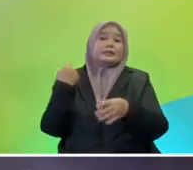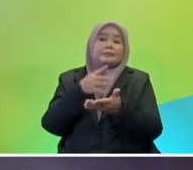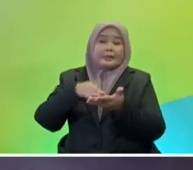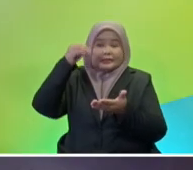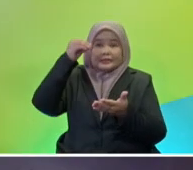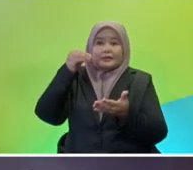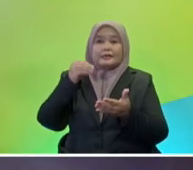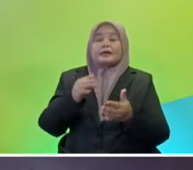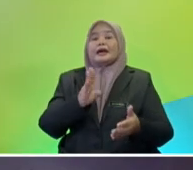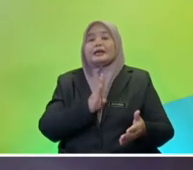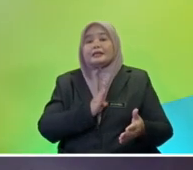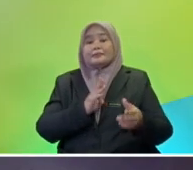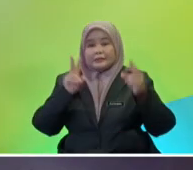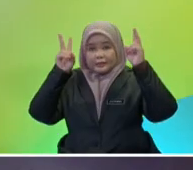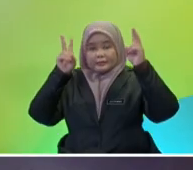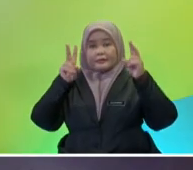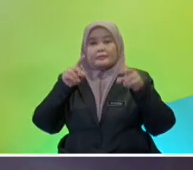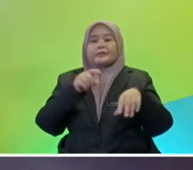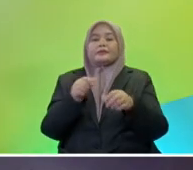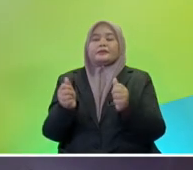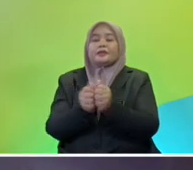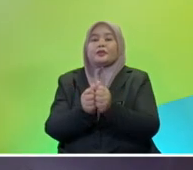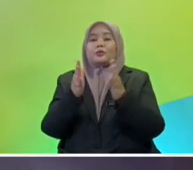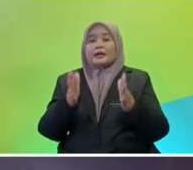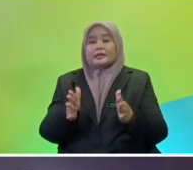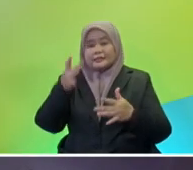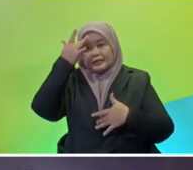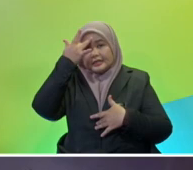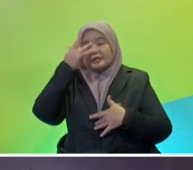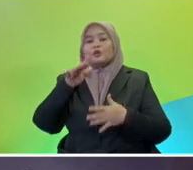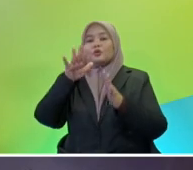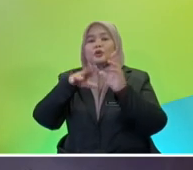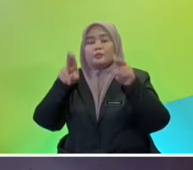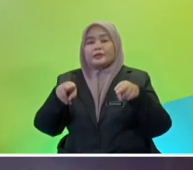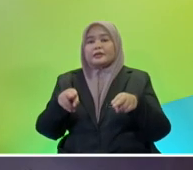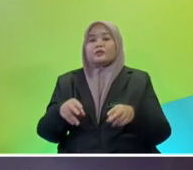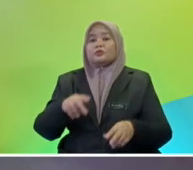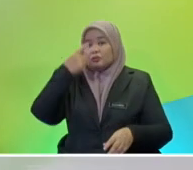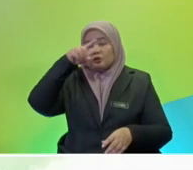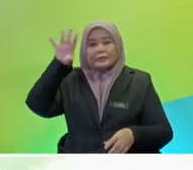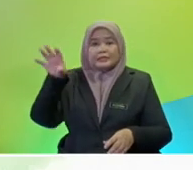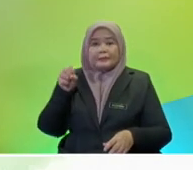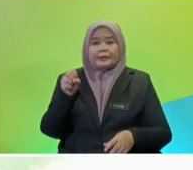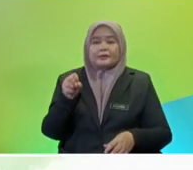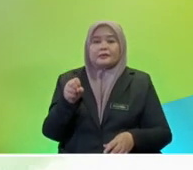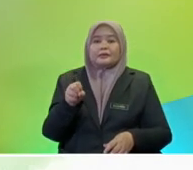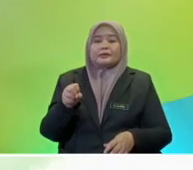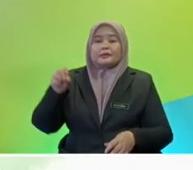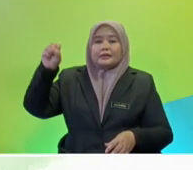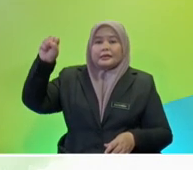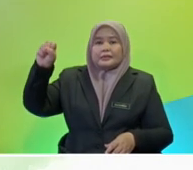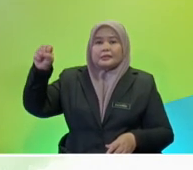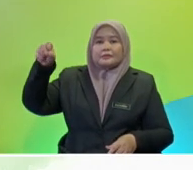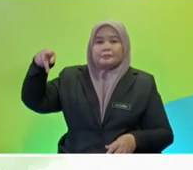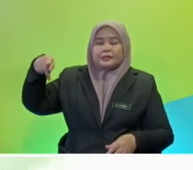tajuk adab terhadap orang sakit dan kurang upaya jadi kita menggunakan untuk mencapai pembelajaran